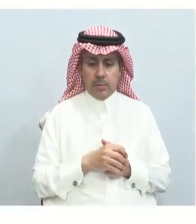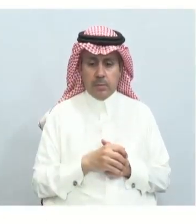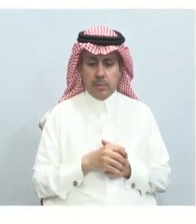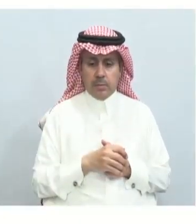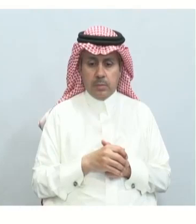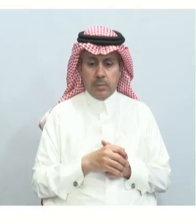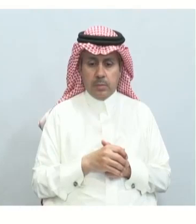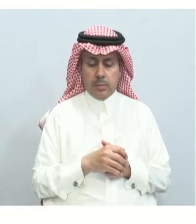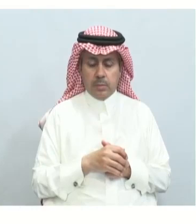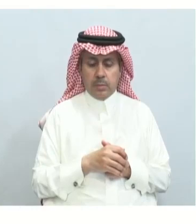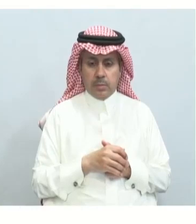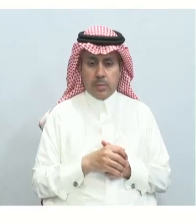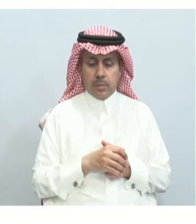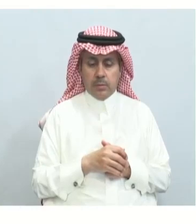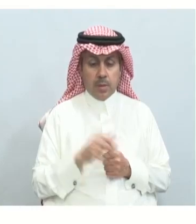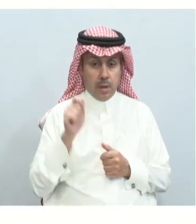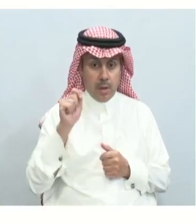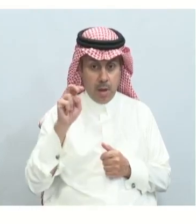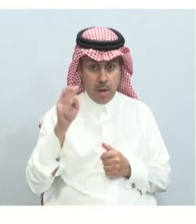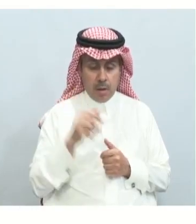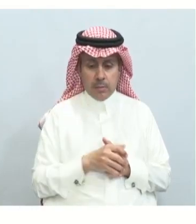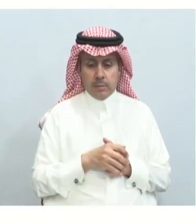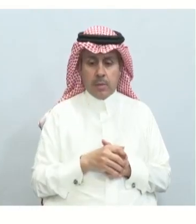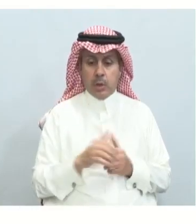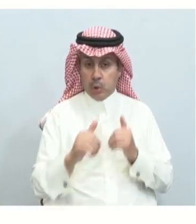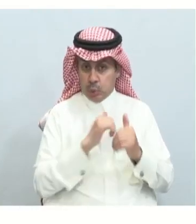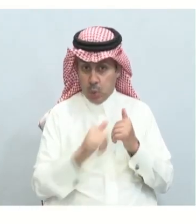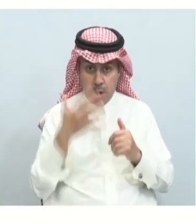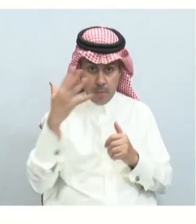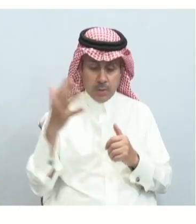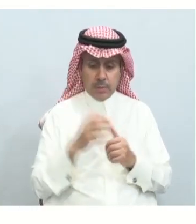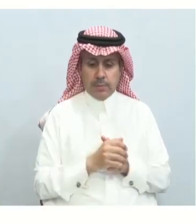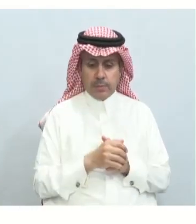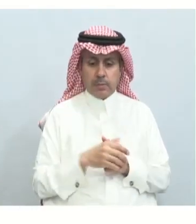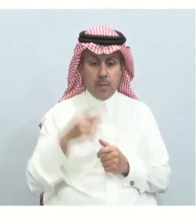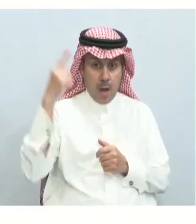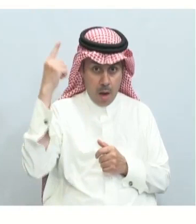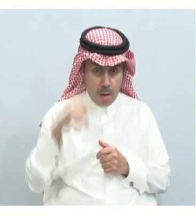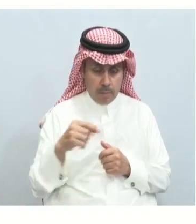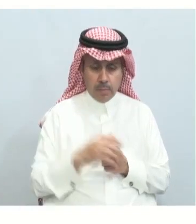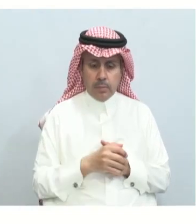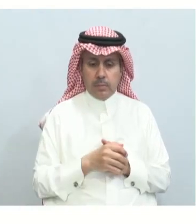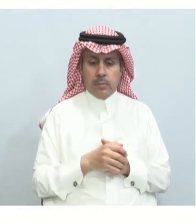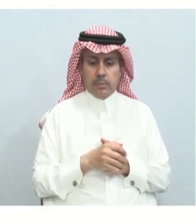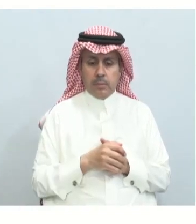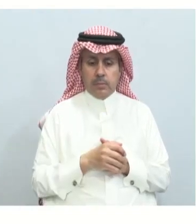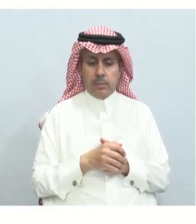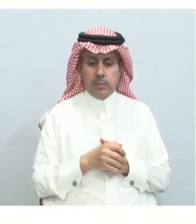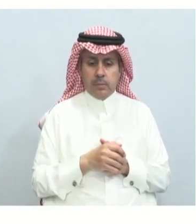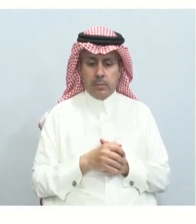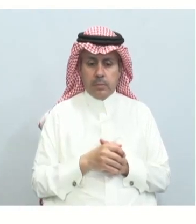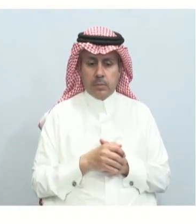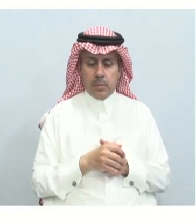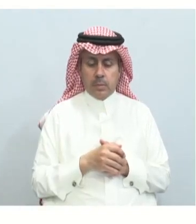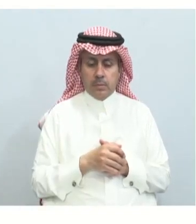الان اذا هذا هو القرار اولا الطرق الخمس الاتيه محرمه شرعا الان سيعرض خمس